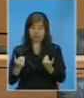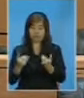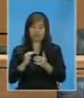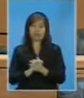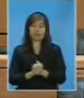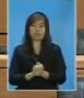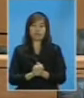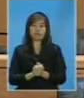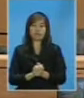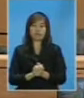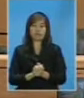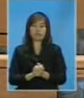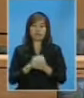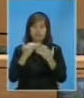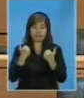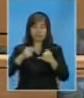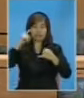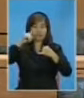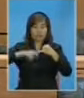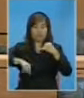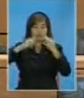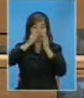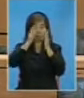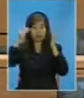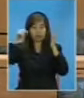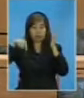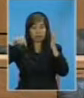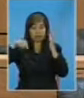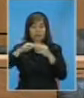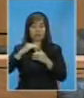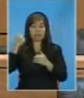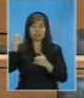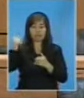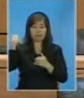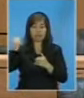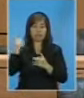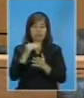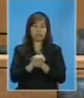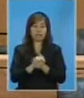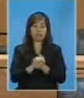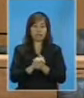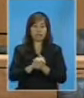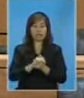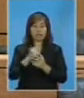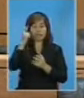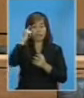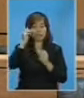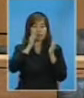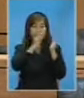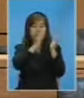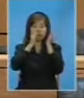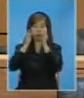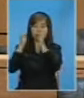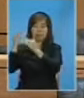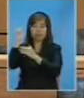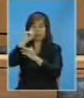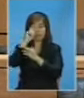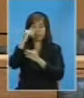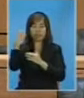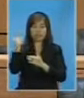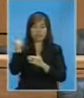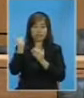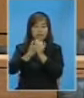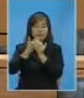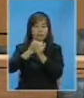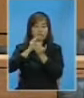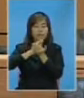ถึงช่วงหลังสุดนี่นะครับได้มีการกล่าวหาว่ามีการใช้งบประม